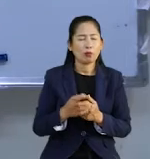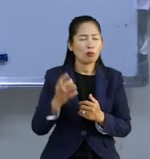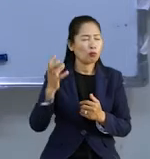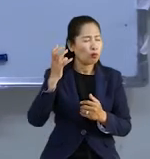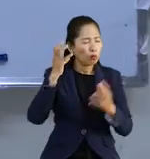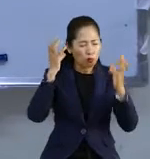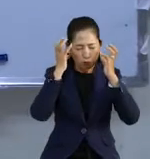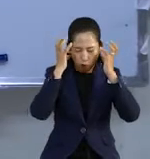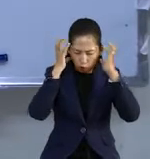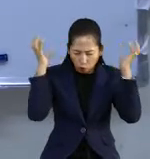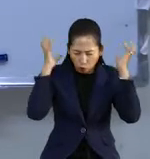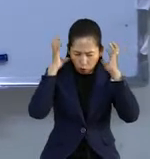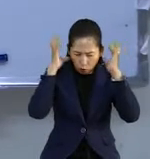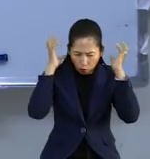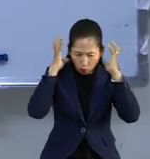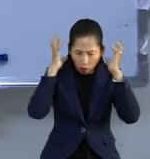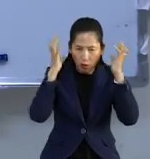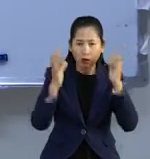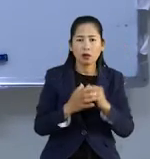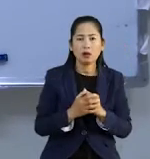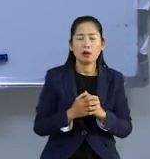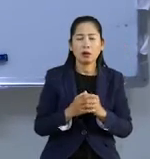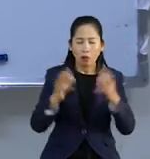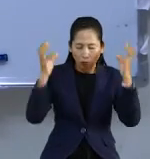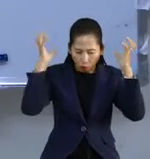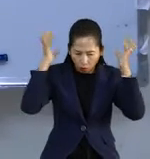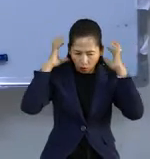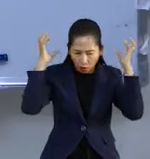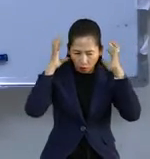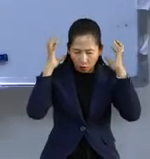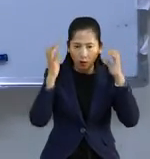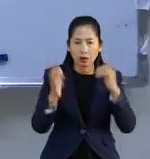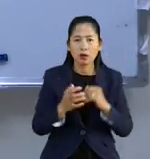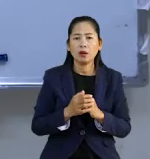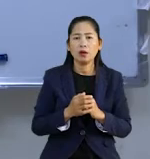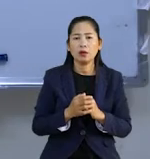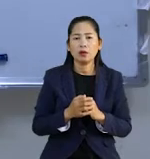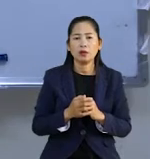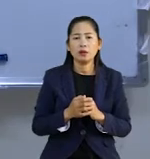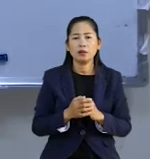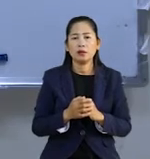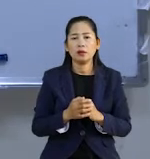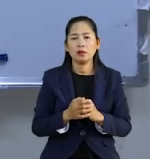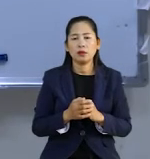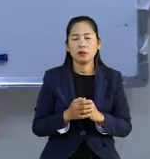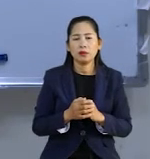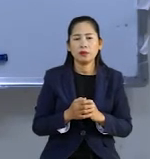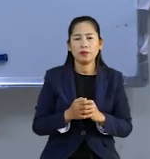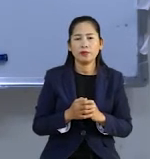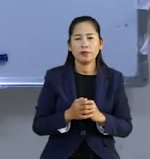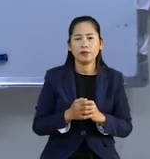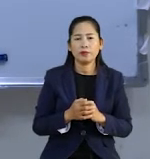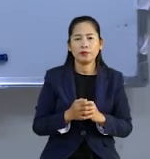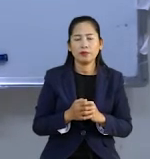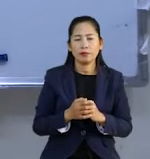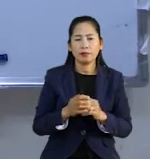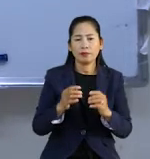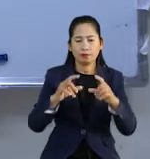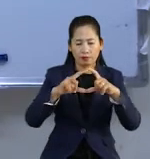าดตัวจังคนตายบ้านนังเปียตัวบาดจังปัวสำเร็จอ่ะลูกครูสมัยคนยอเปีย